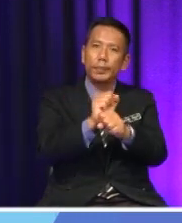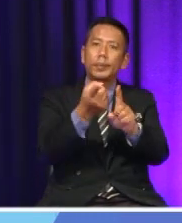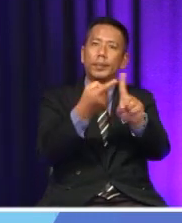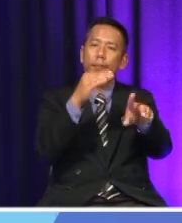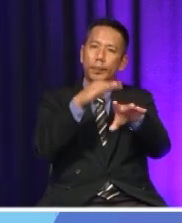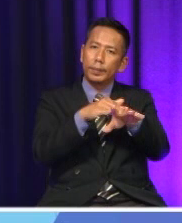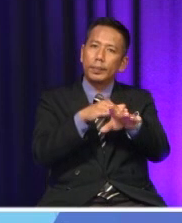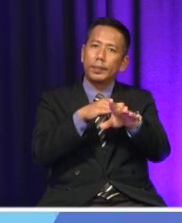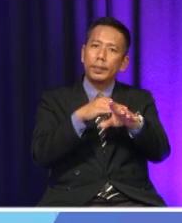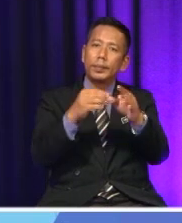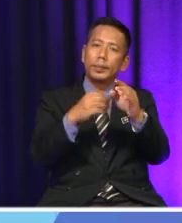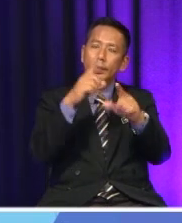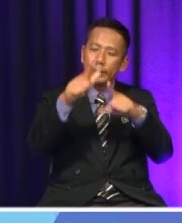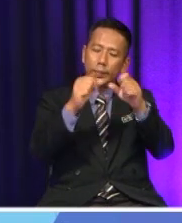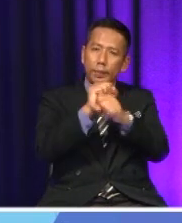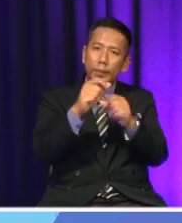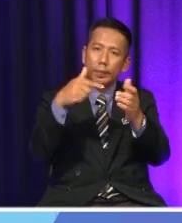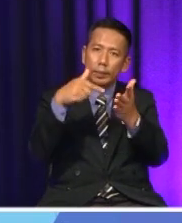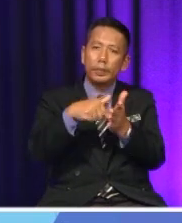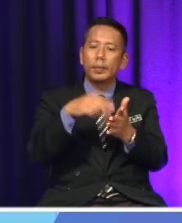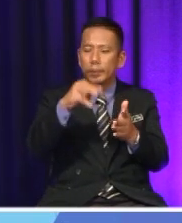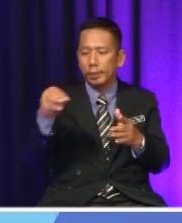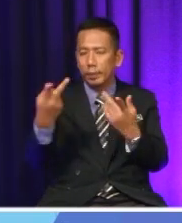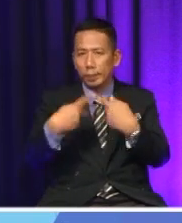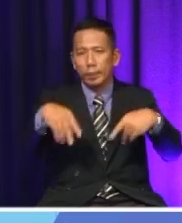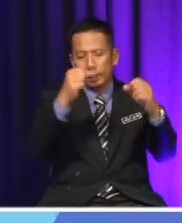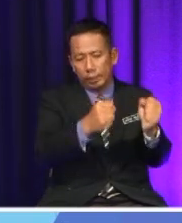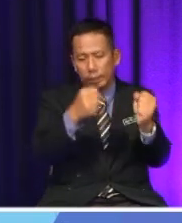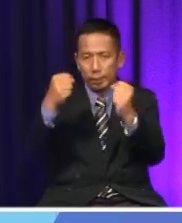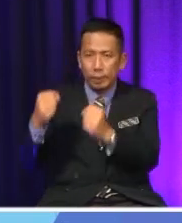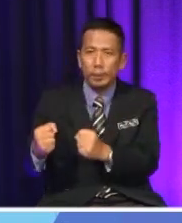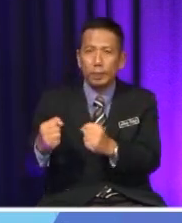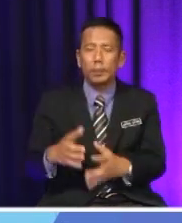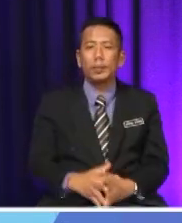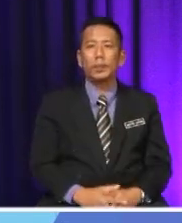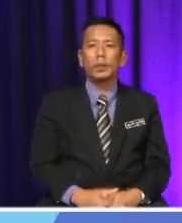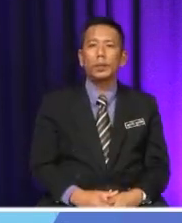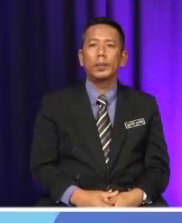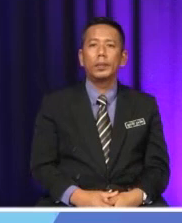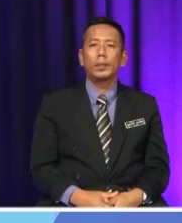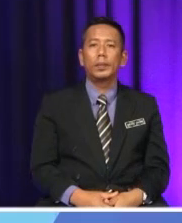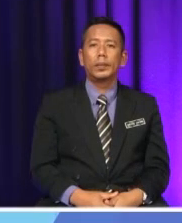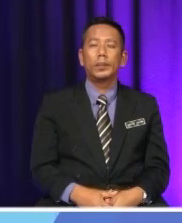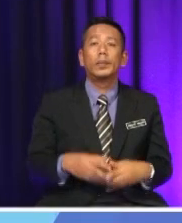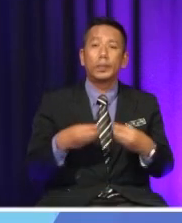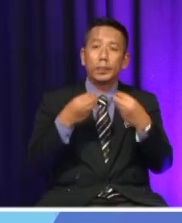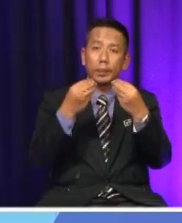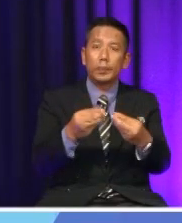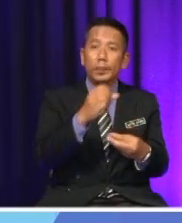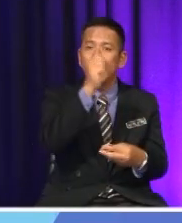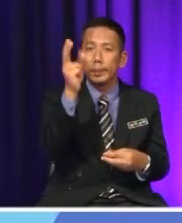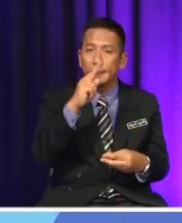angka kerja ini murid perlu menyusun ya Oke jadi diberikan soalan ini